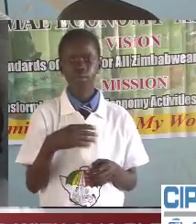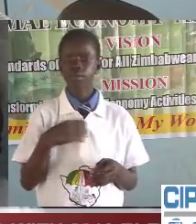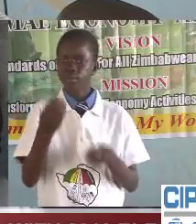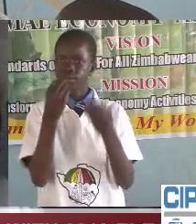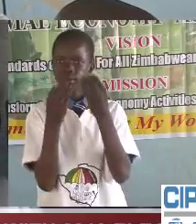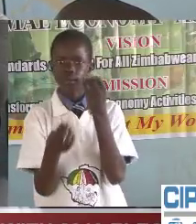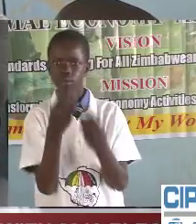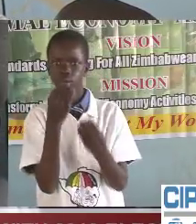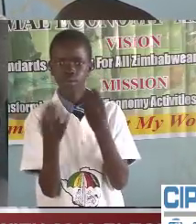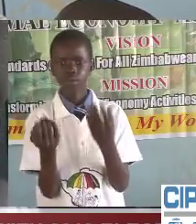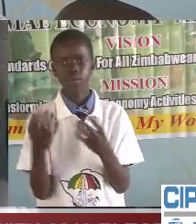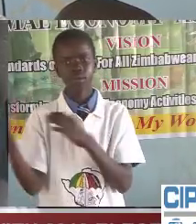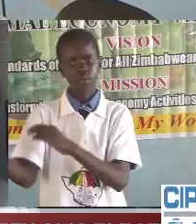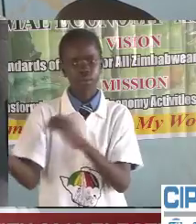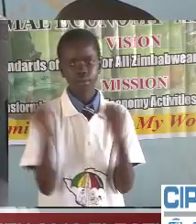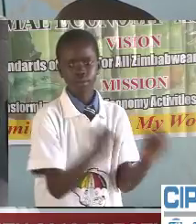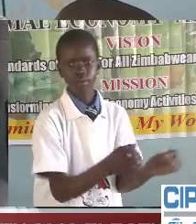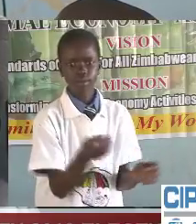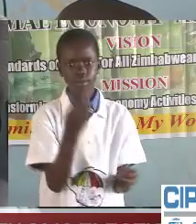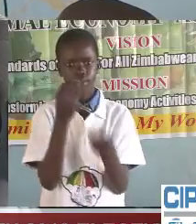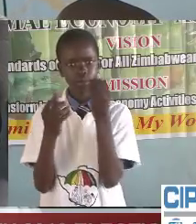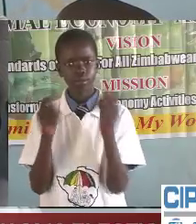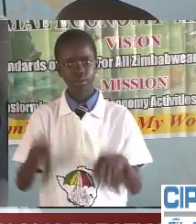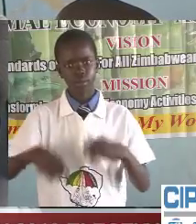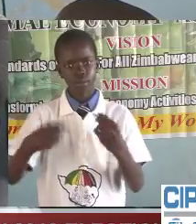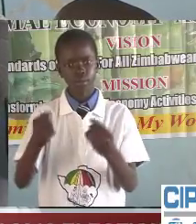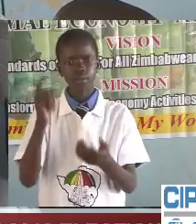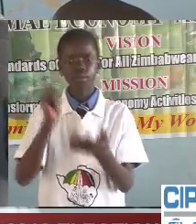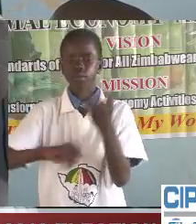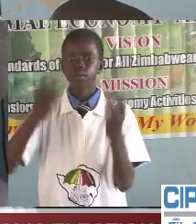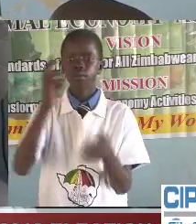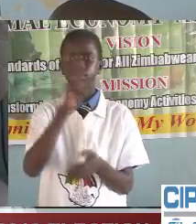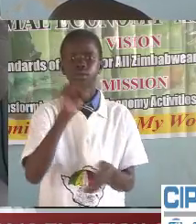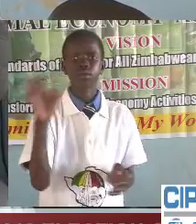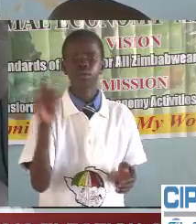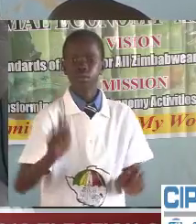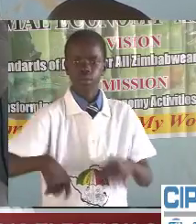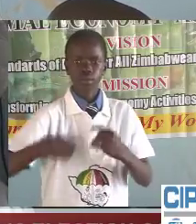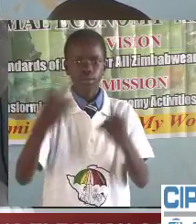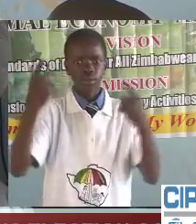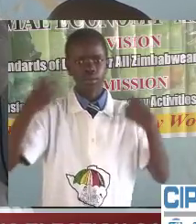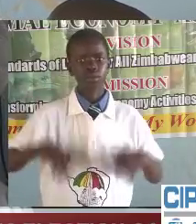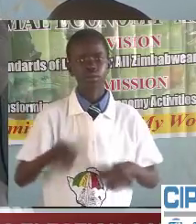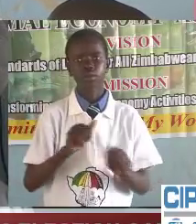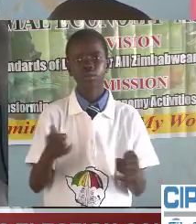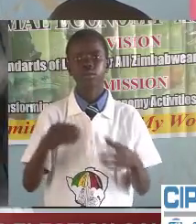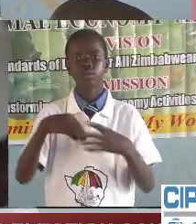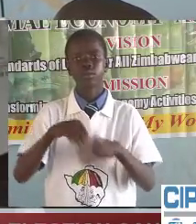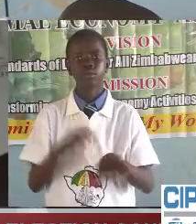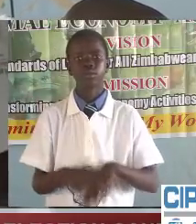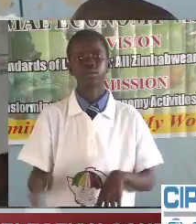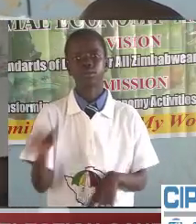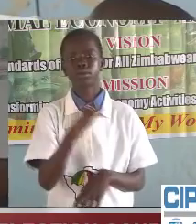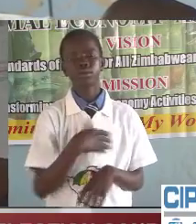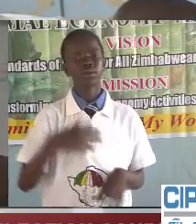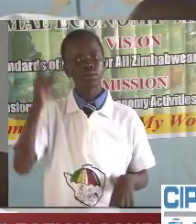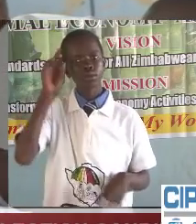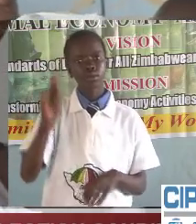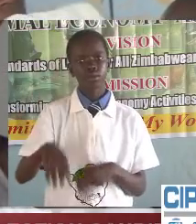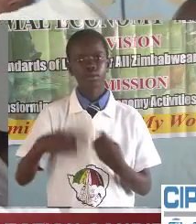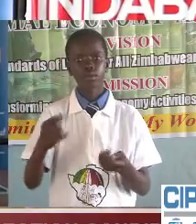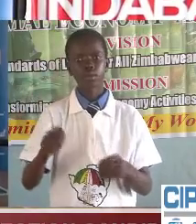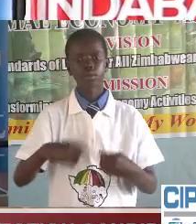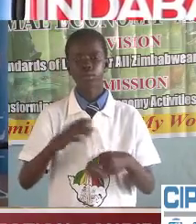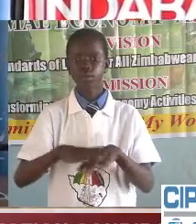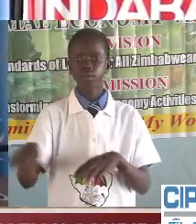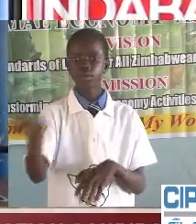chikamu chavanotora vachipuhwa kubva mukanzo vachirarama vari vanhu vanenge vachihora chatinoti kune